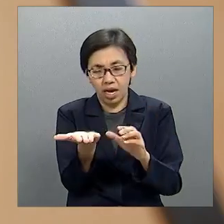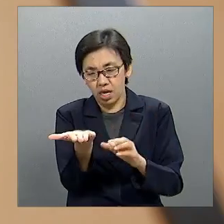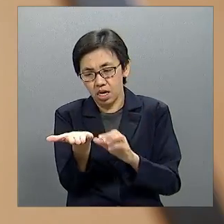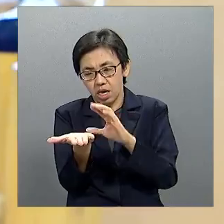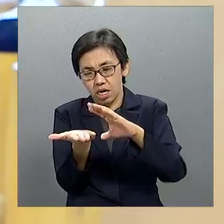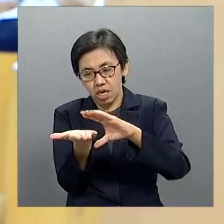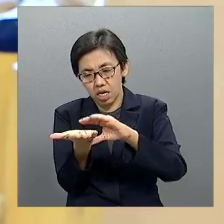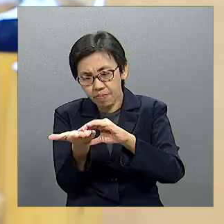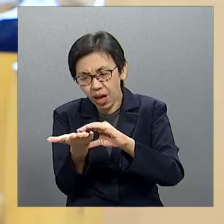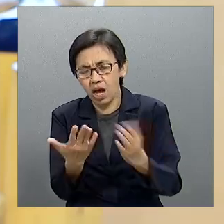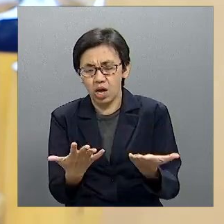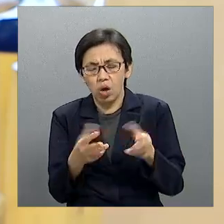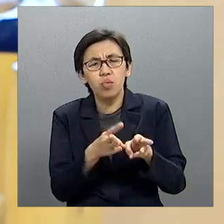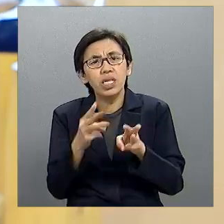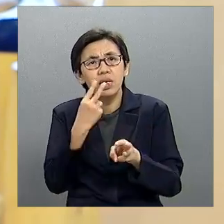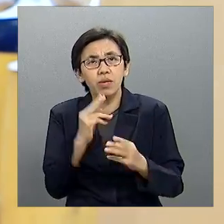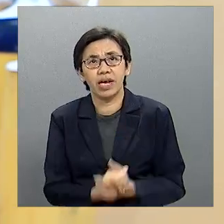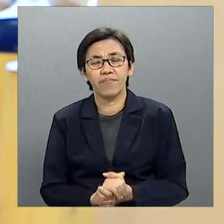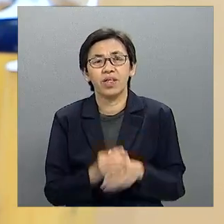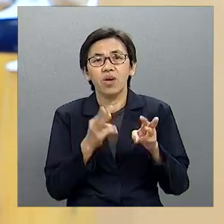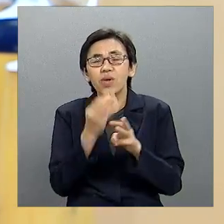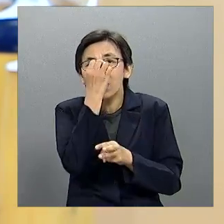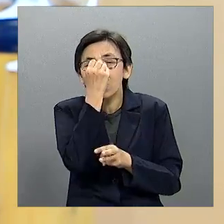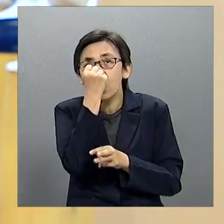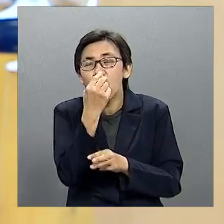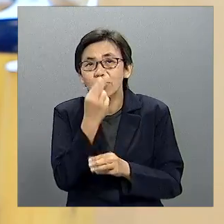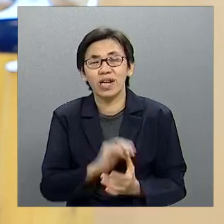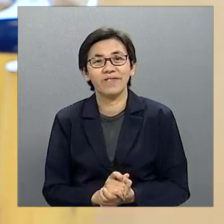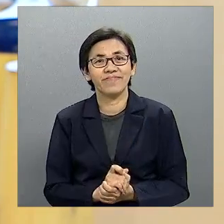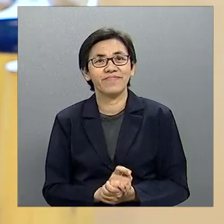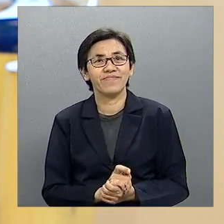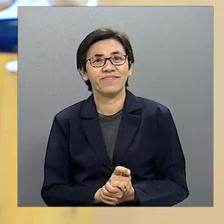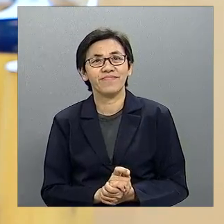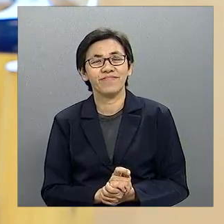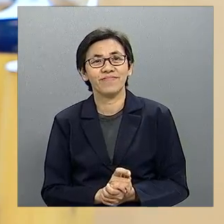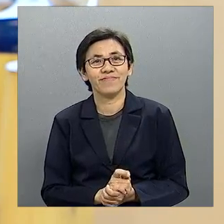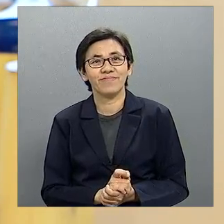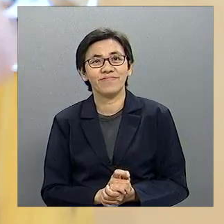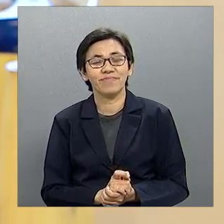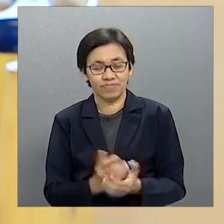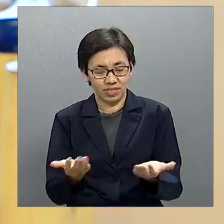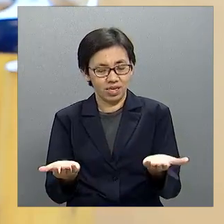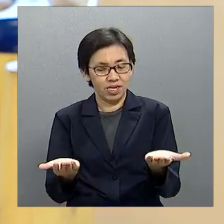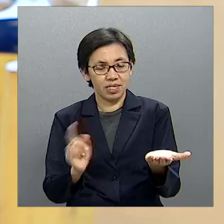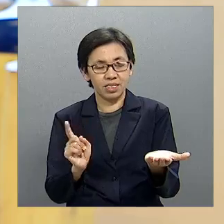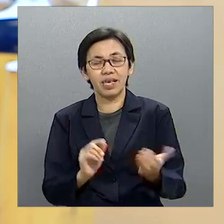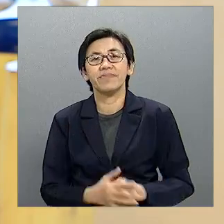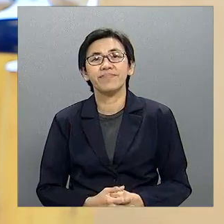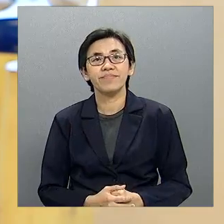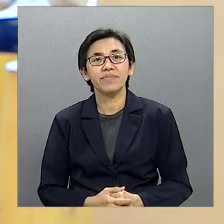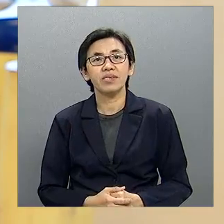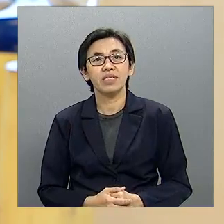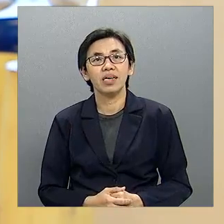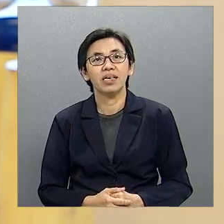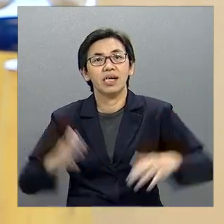ราอยู่ในระดับไหน วันนี้เตรียมวิธีทดสอบมาให้ทดสอบกันเองที่บ้านด้วยนะครับท่าแรกเลยนะครับท่าแรกก็คือให้เราเนี่ยนำข้อมือนะ